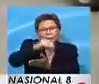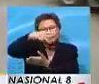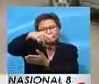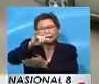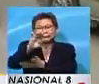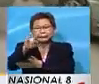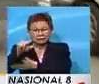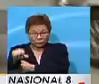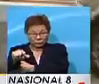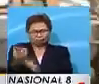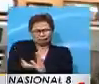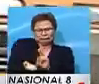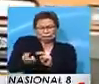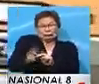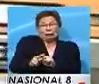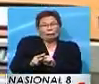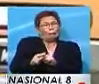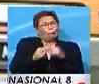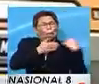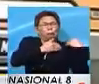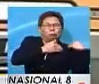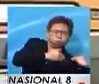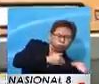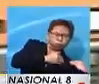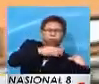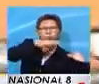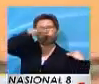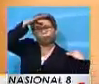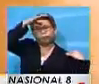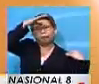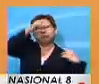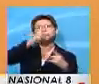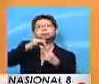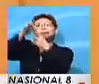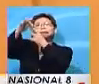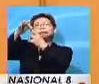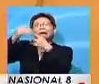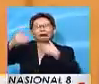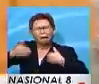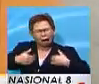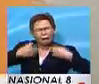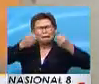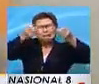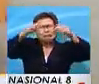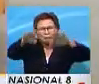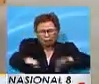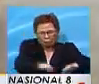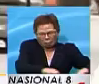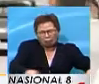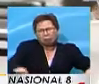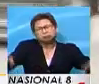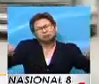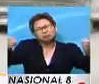Bapa kenaikannya amat membebankan golongan Ibu Bapa terutamanya yang mempunyai ramai